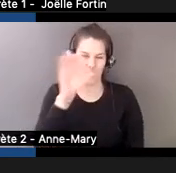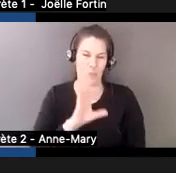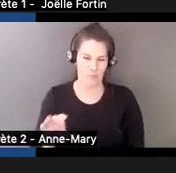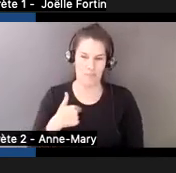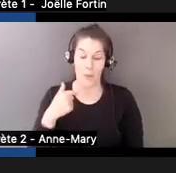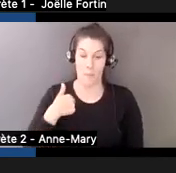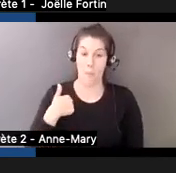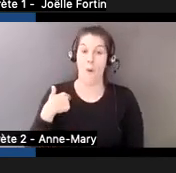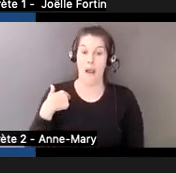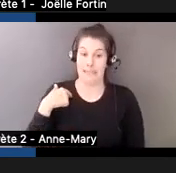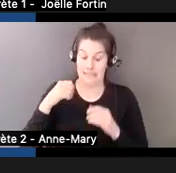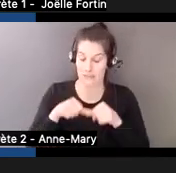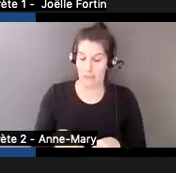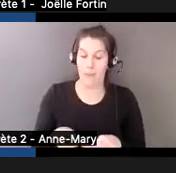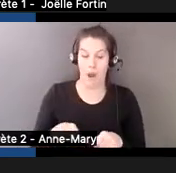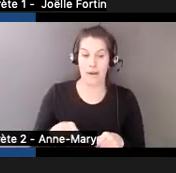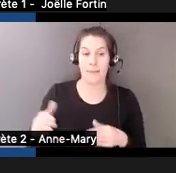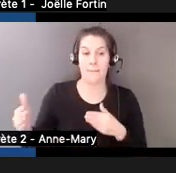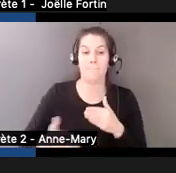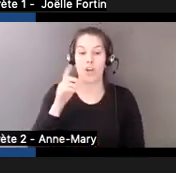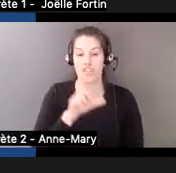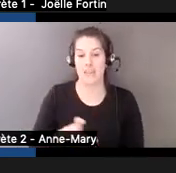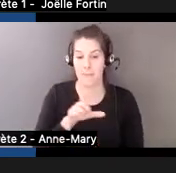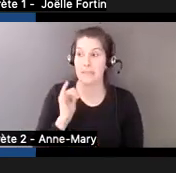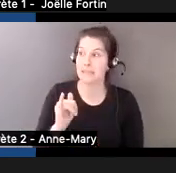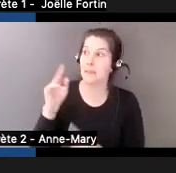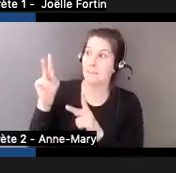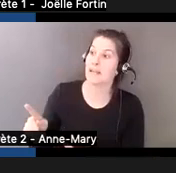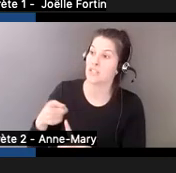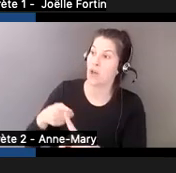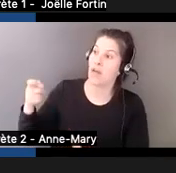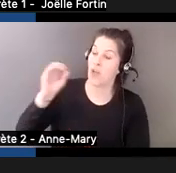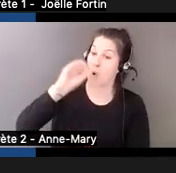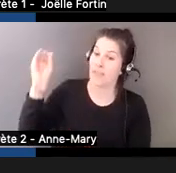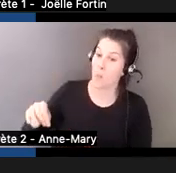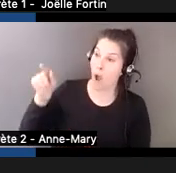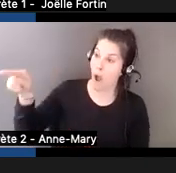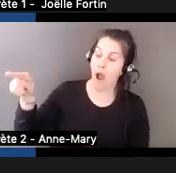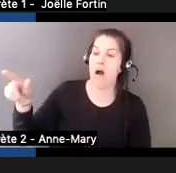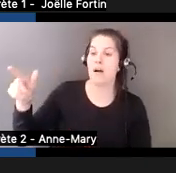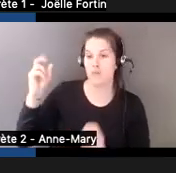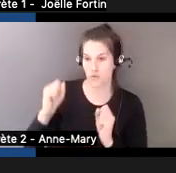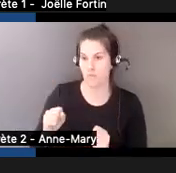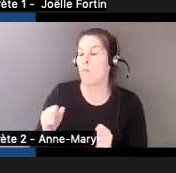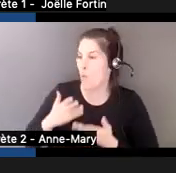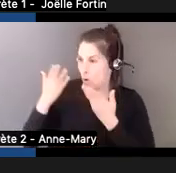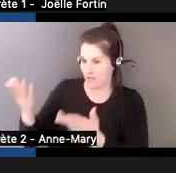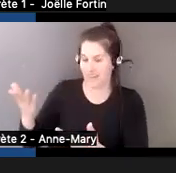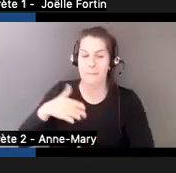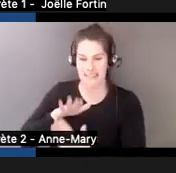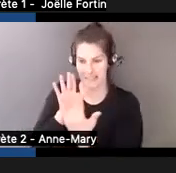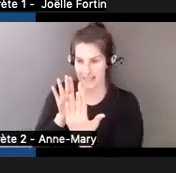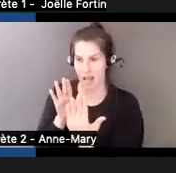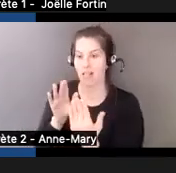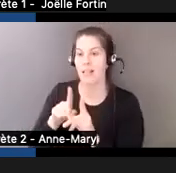Québec. Mais si quelqu'un, exemple Ottawa, qui n'est pas trop loin, je peux offrir présentiel. Mais quand